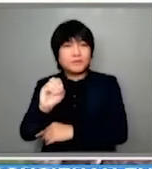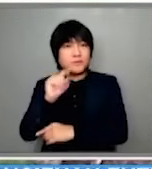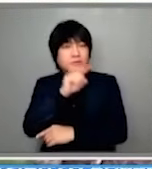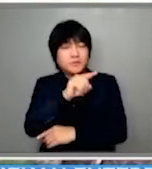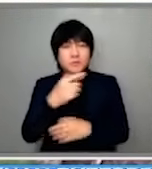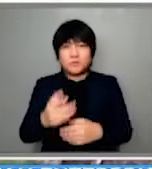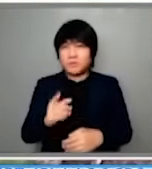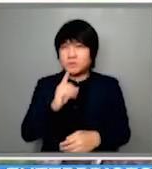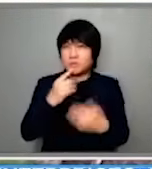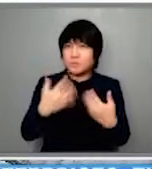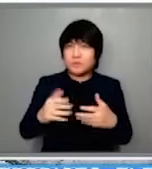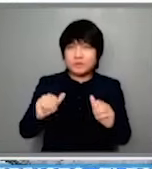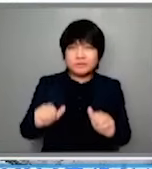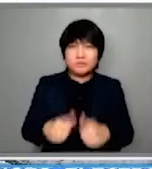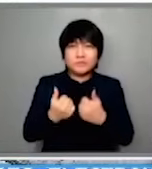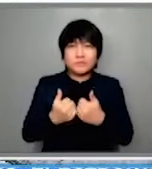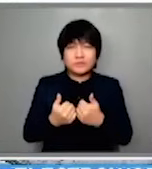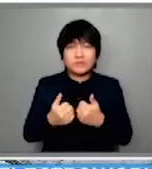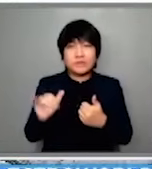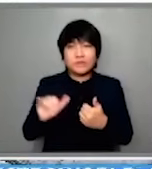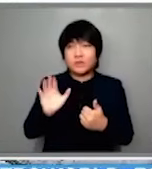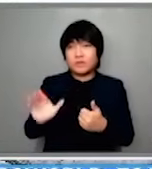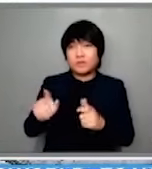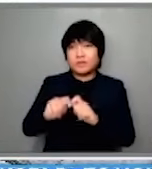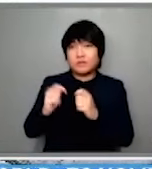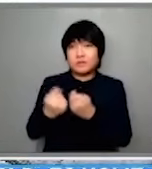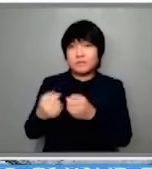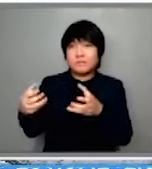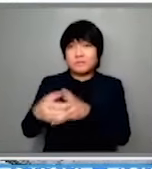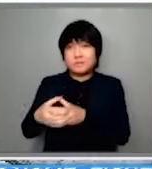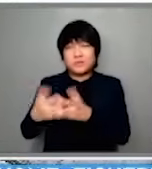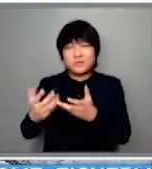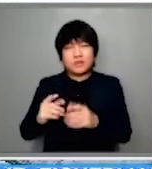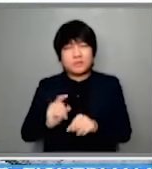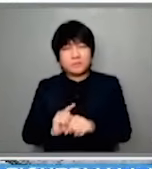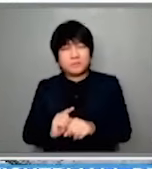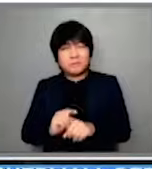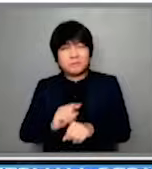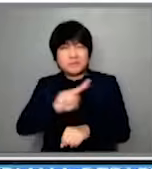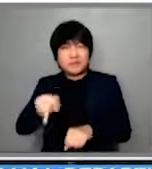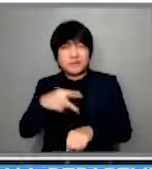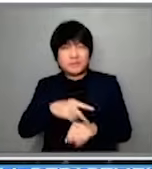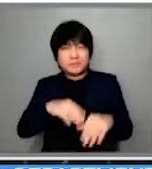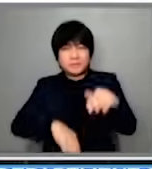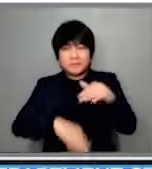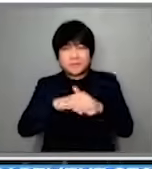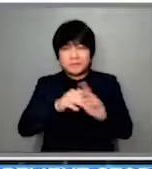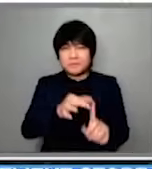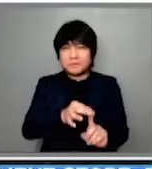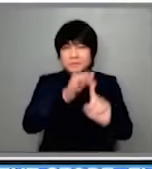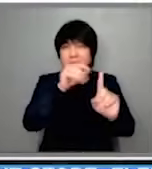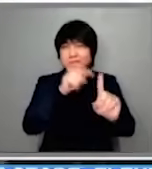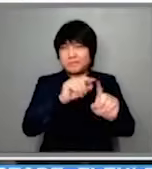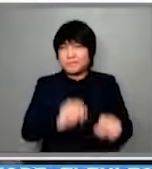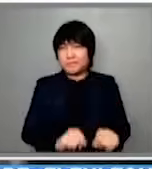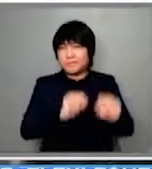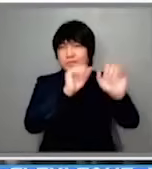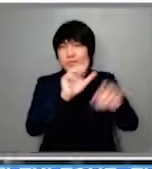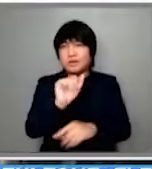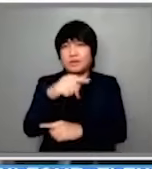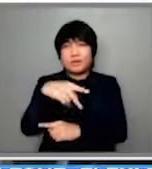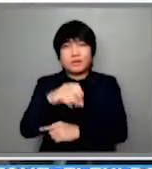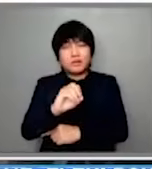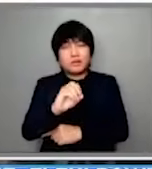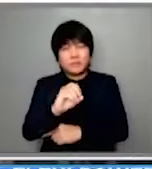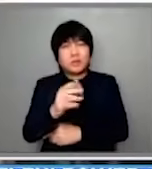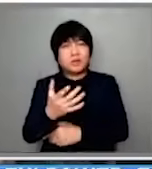kay Angel at sa kanyang team ang pag-akyat sa pinakamataas na bundok sa Pilipinas. kailangan mong kumapa, kailangan mong